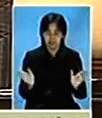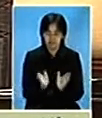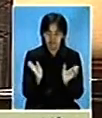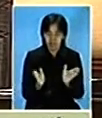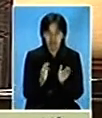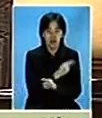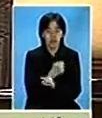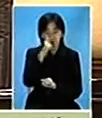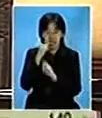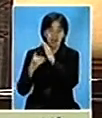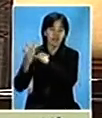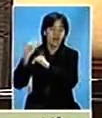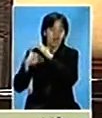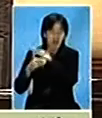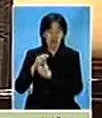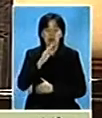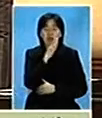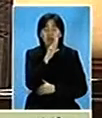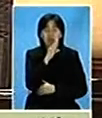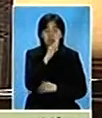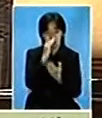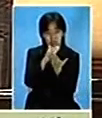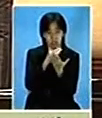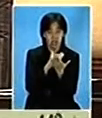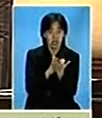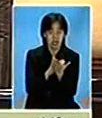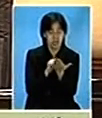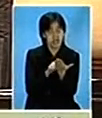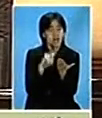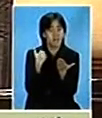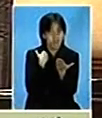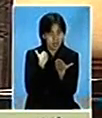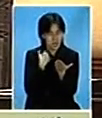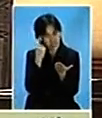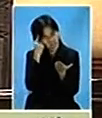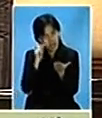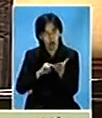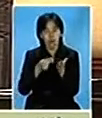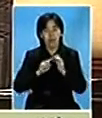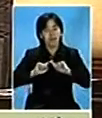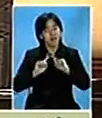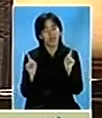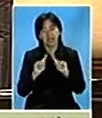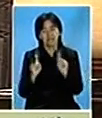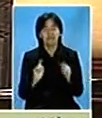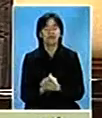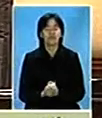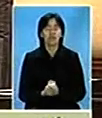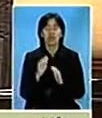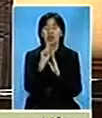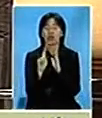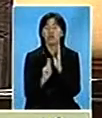าการแพทย์แผนไทยนั้นเนี่ยนะครับถึงแม้จะมีนิยามในคำเดียวกันแต่ก็มีความหมายแตกต่างกันในบางประเด็นนะครับกฎหมาย